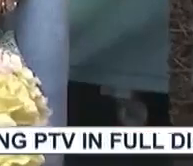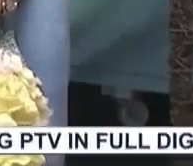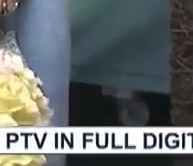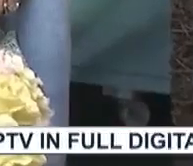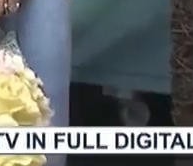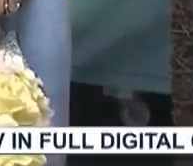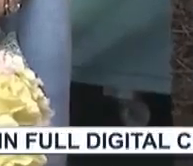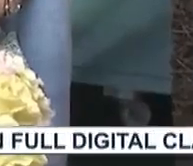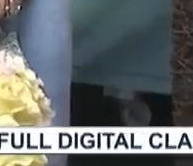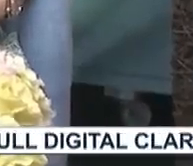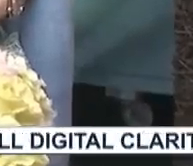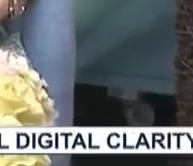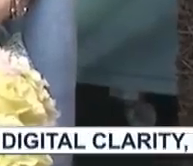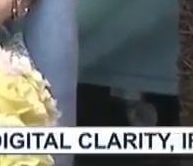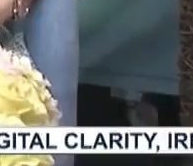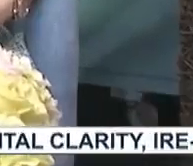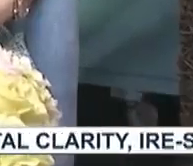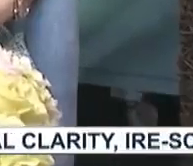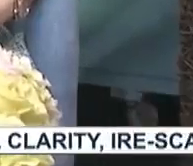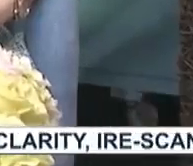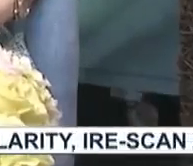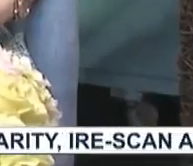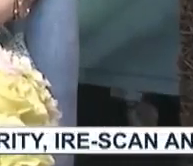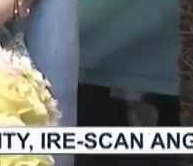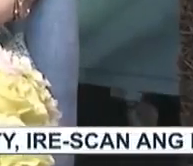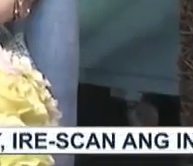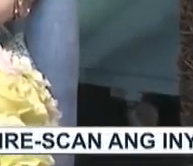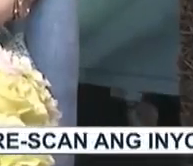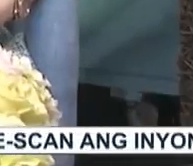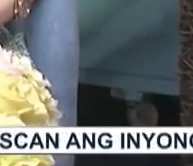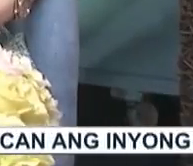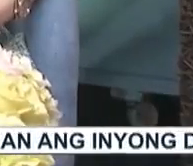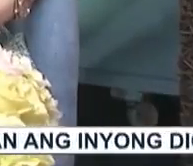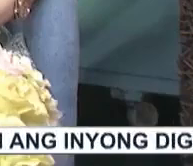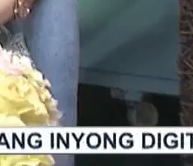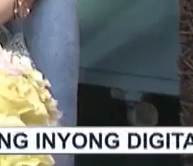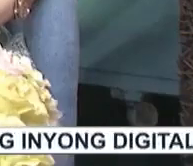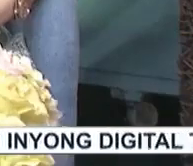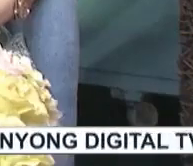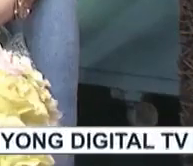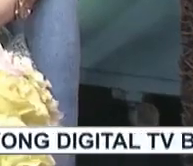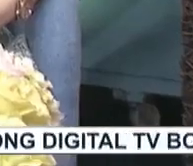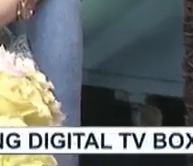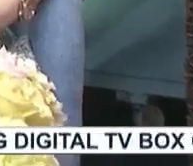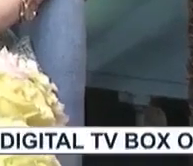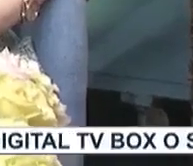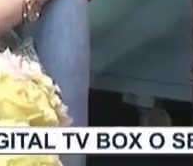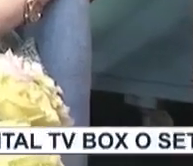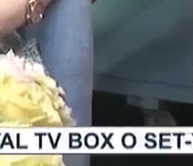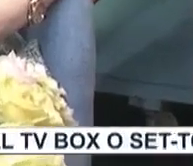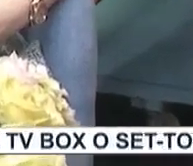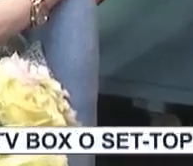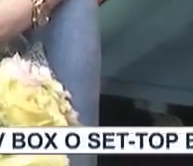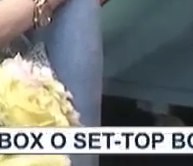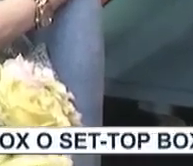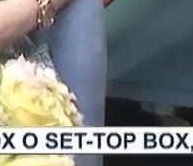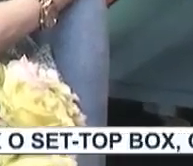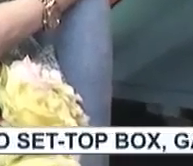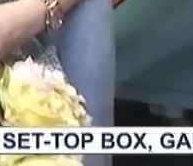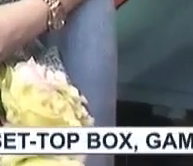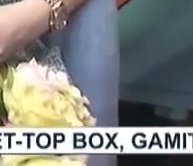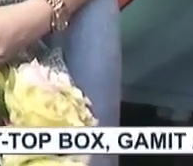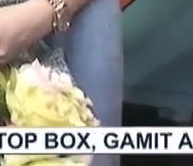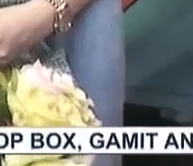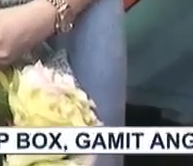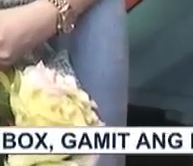Isang natatanging math Olympian naman, nagdala ng purong karangalan sa ating bansa. Ang makikilala natin ngayong umaga sa kanyang katalinuhan